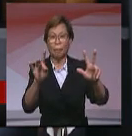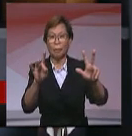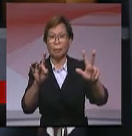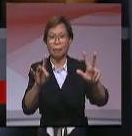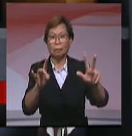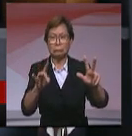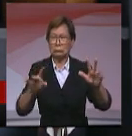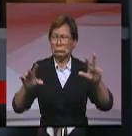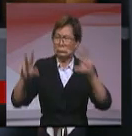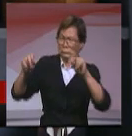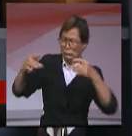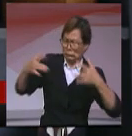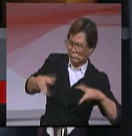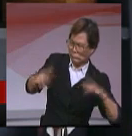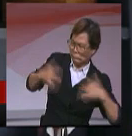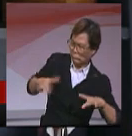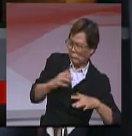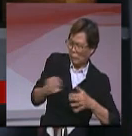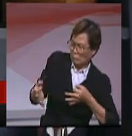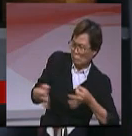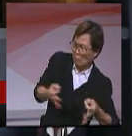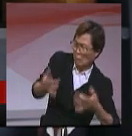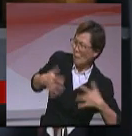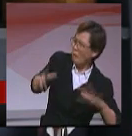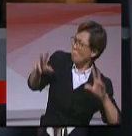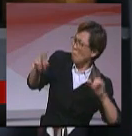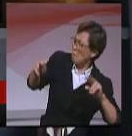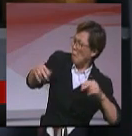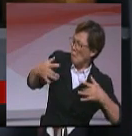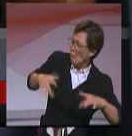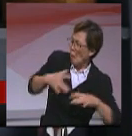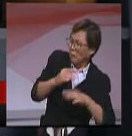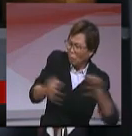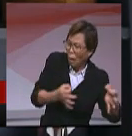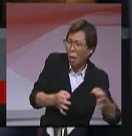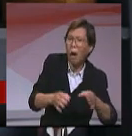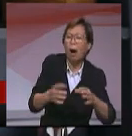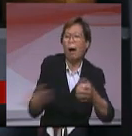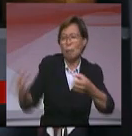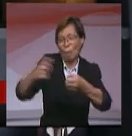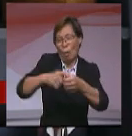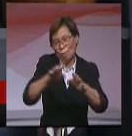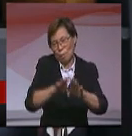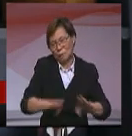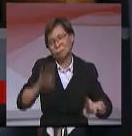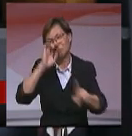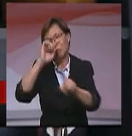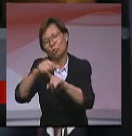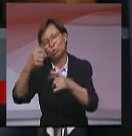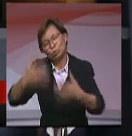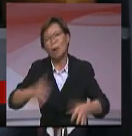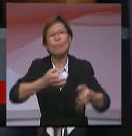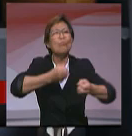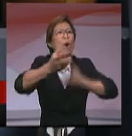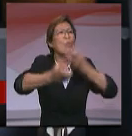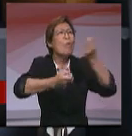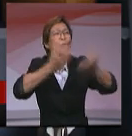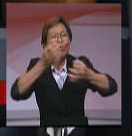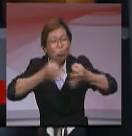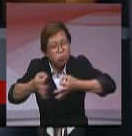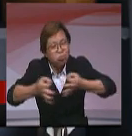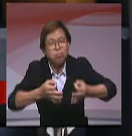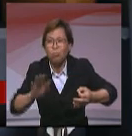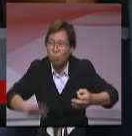388 penafian dan penjelasan mengenai berita palsu telah diperjelaskan kepada orang ramai